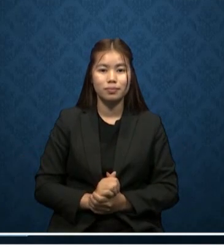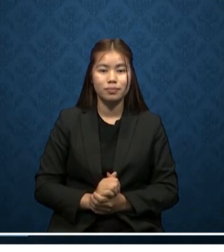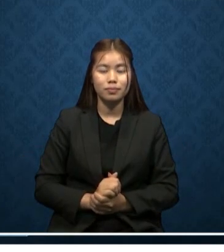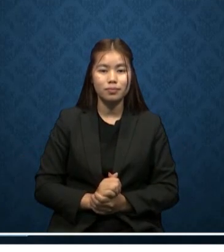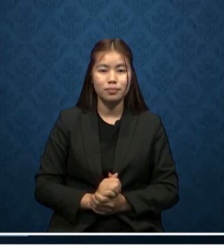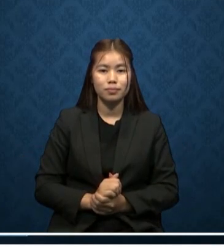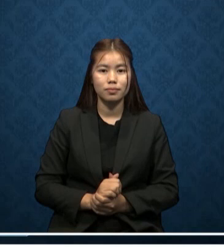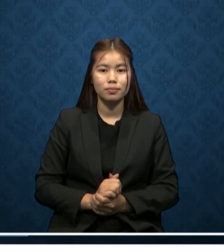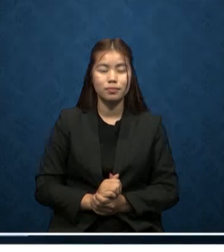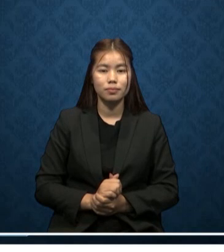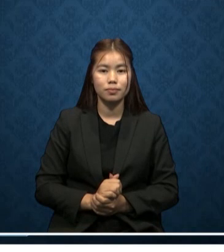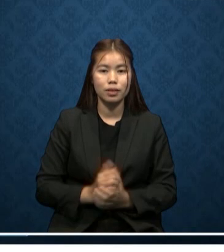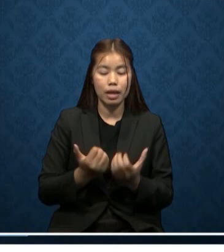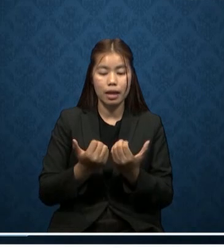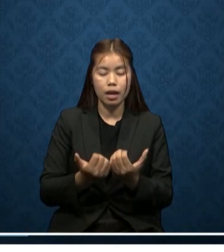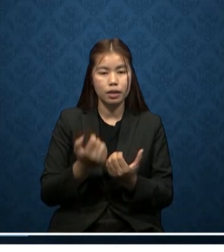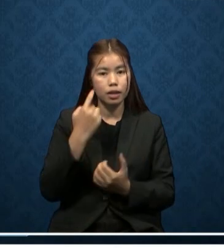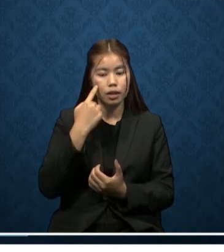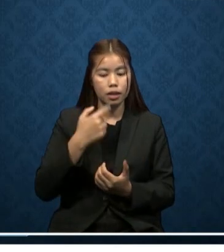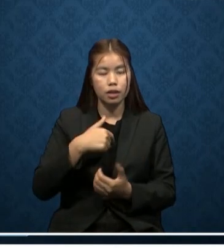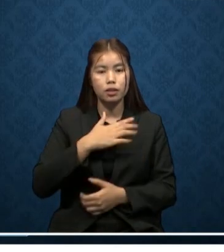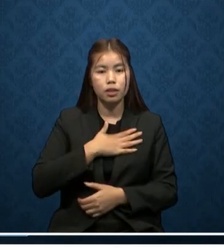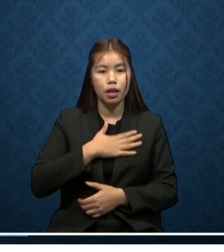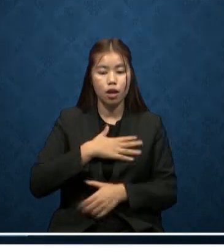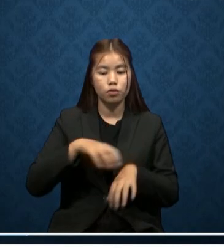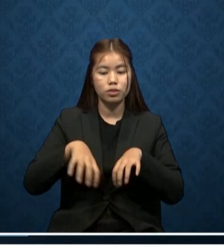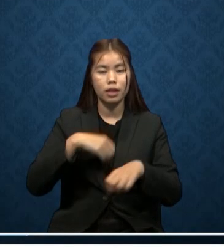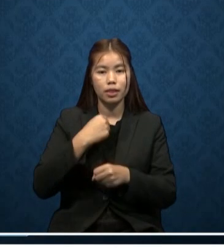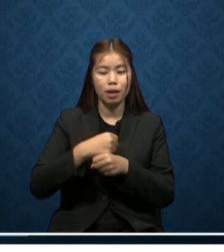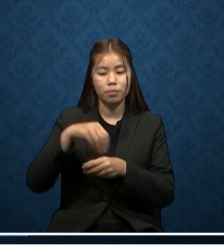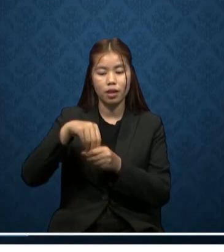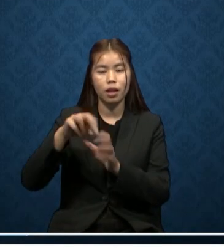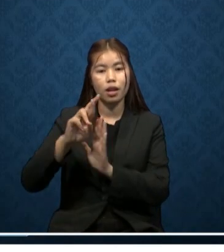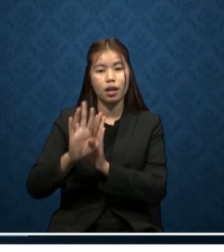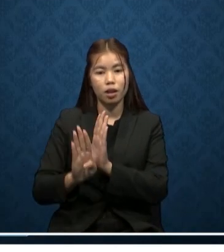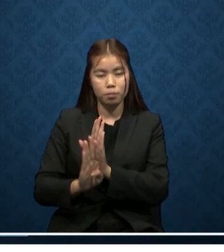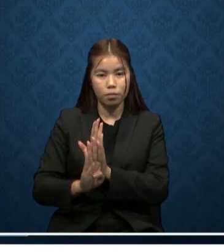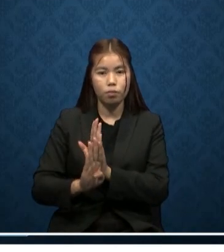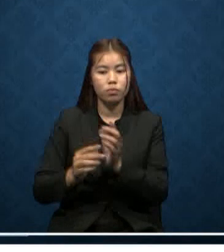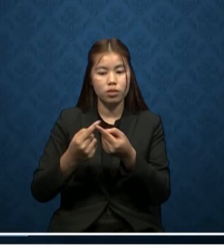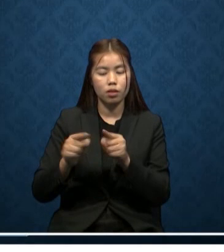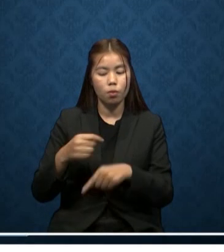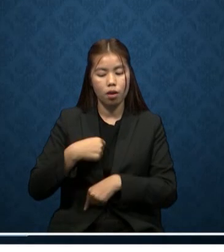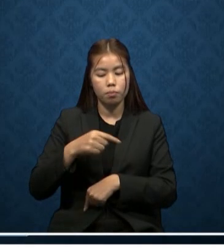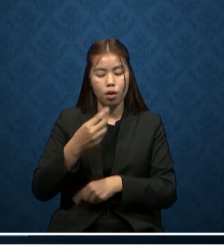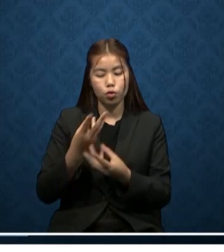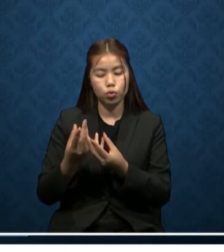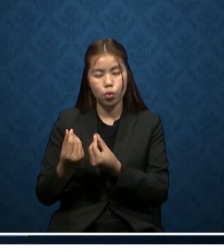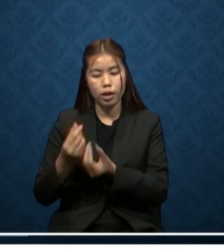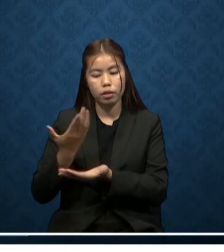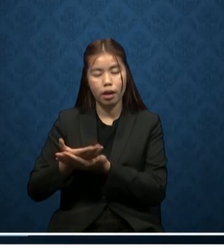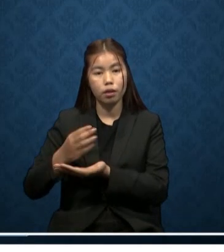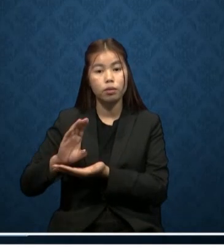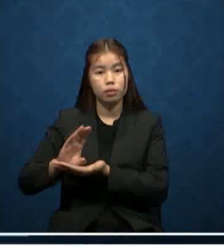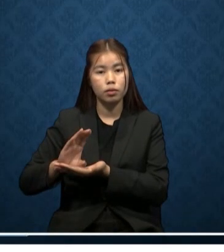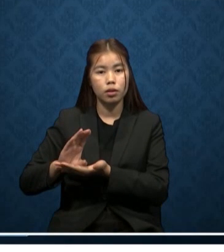ซึ่งอันนี้เป็นสิ่งที่สังประมาณจัดทำในระบบ e-budgetingแต่มันไม่สอดรับกันกับตัวเลขของงบประมาณ